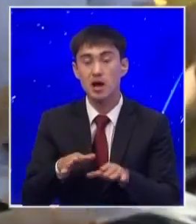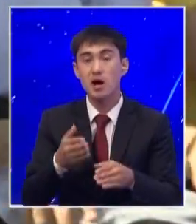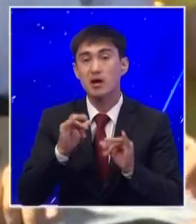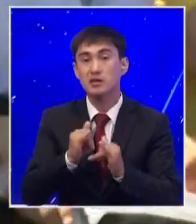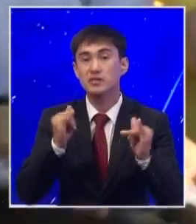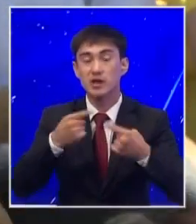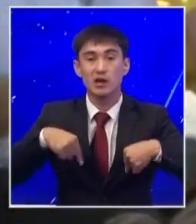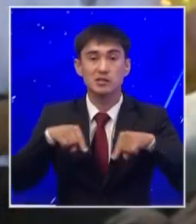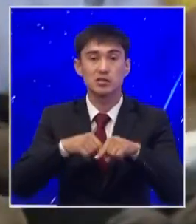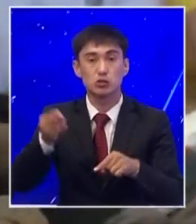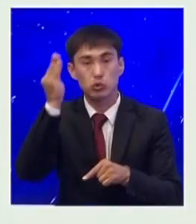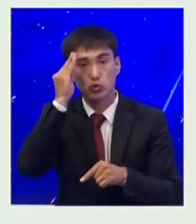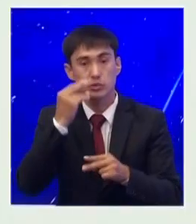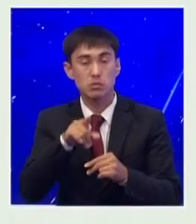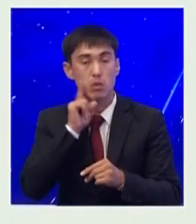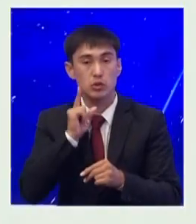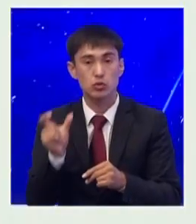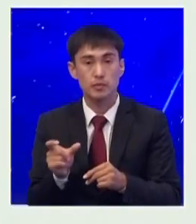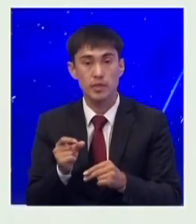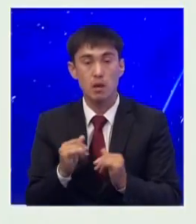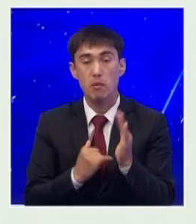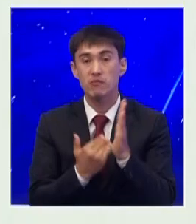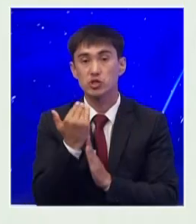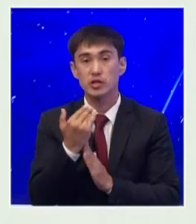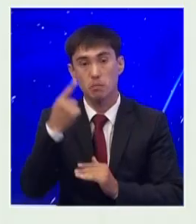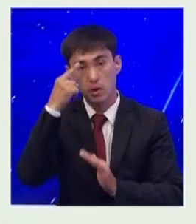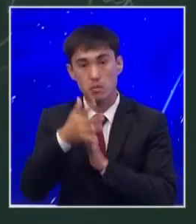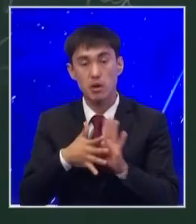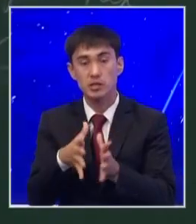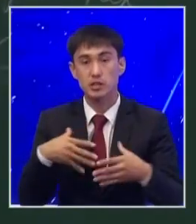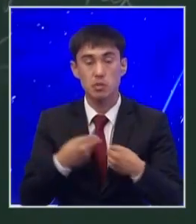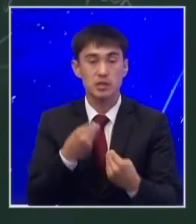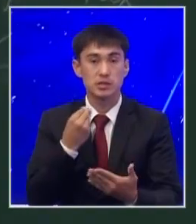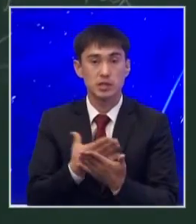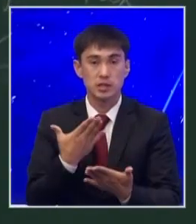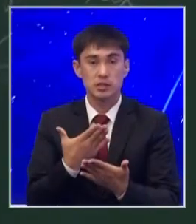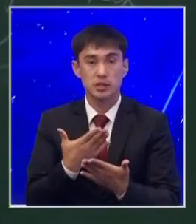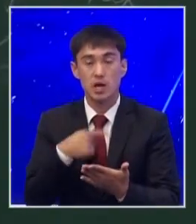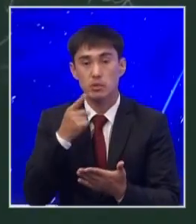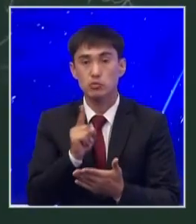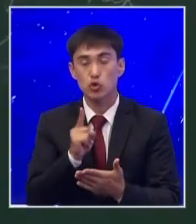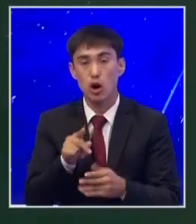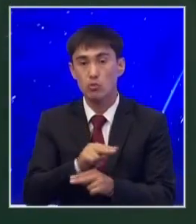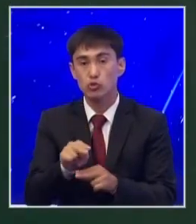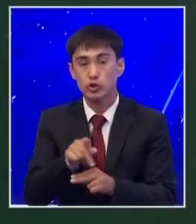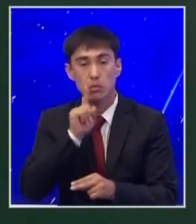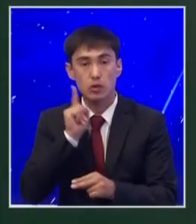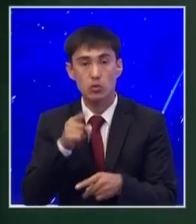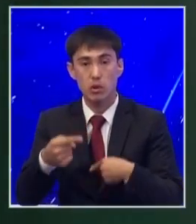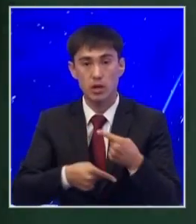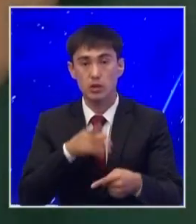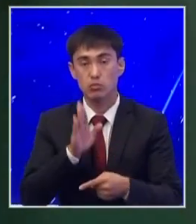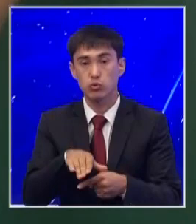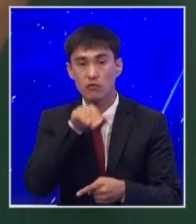развитие организаторских способностей молодежи, повышение понимания семейных ценностей. Отметим, обучать молодое поколение